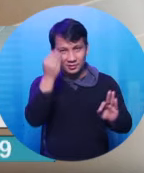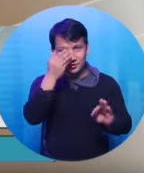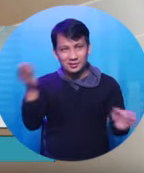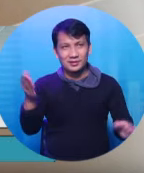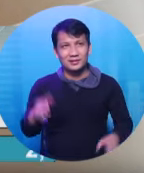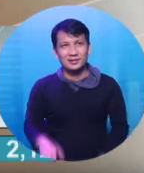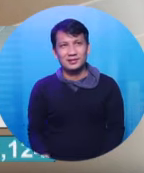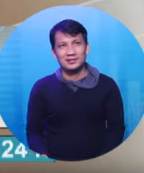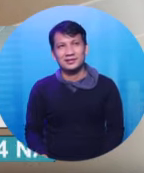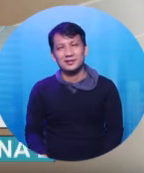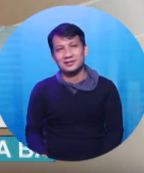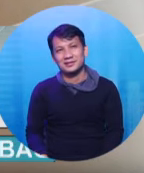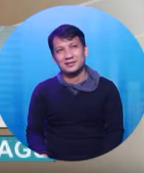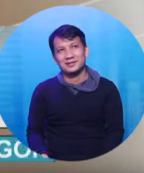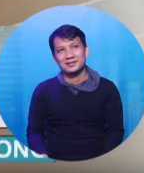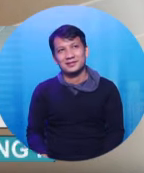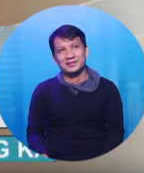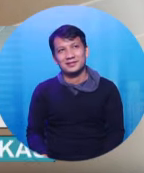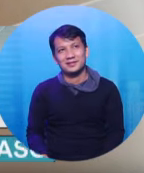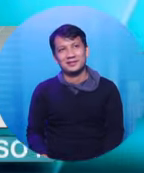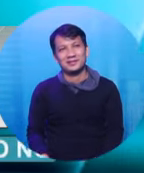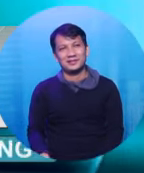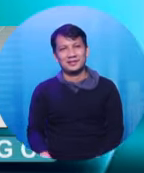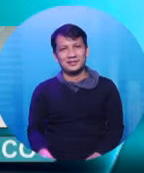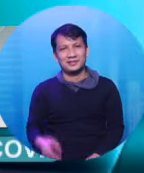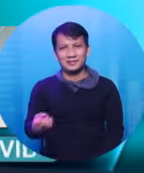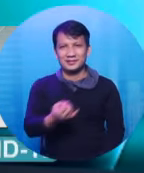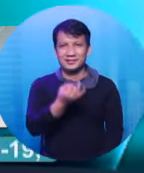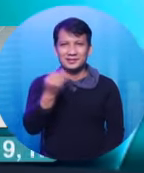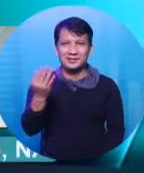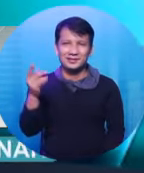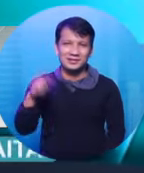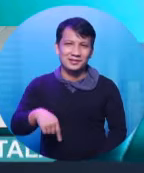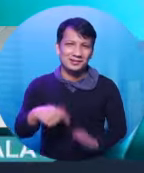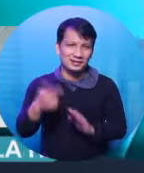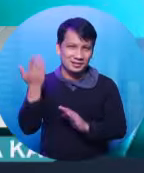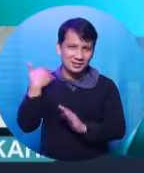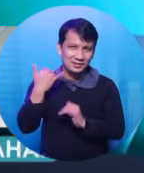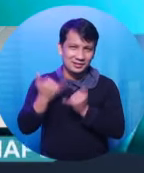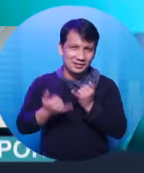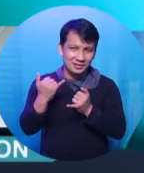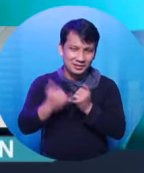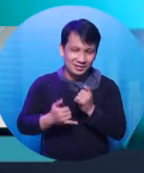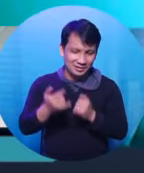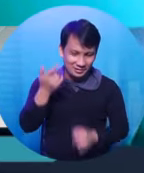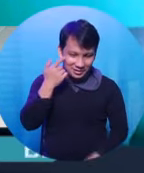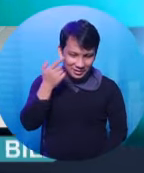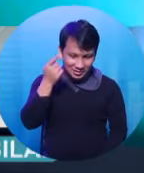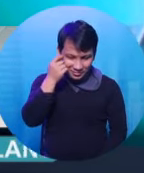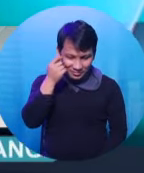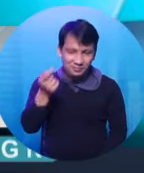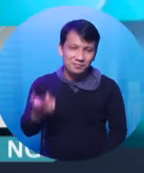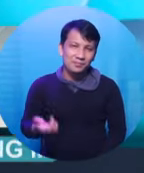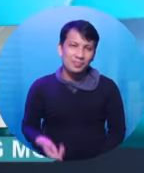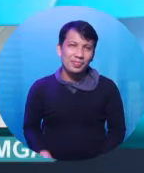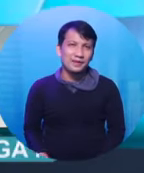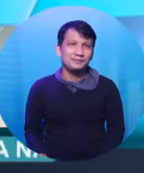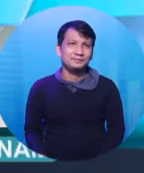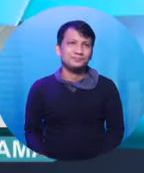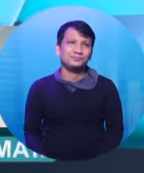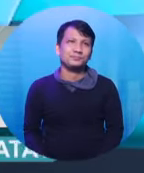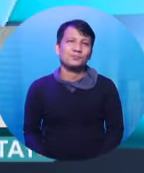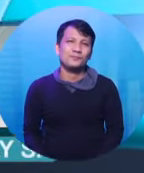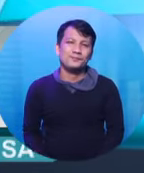ng lahat. Kasi ilan na abogado na kausap ko, pinakala si Attorney Gary Tungol, na